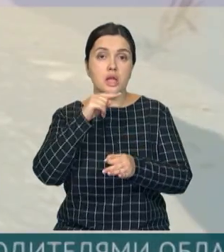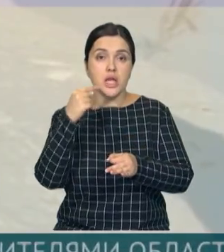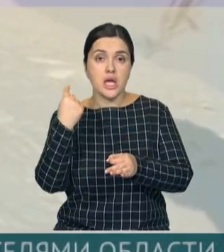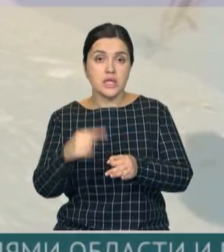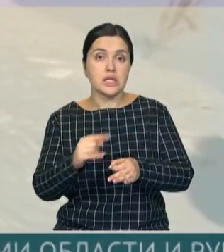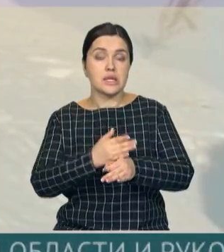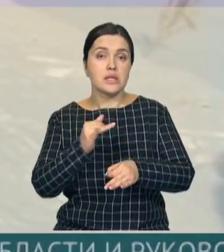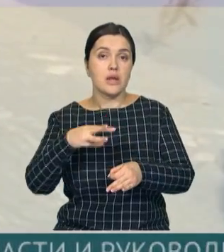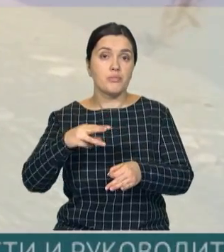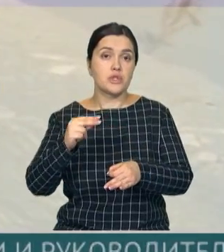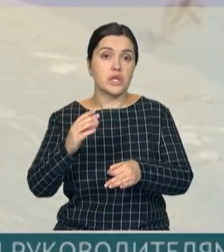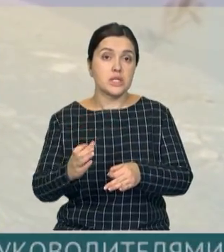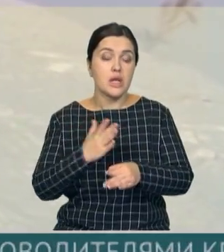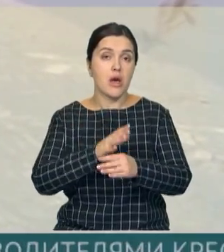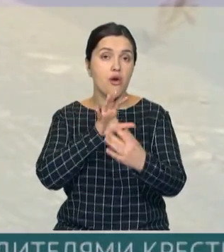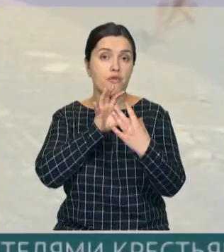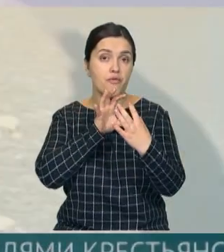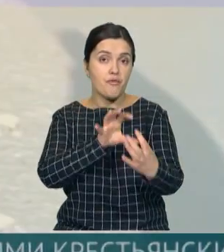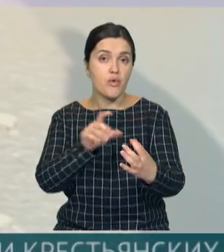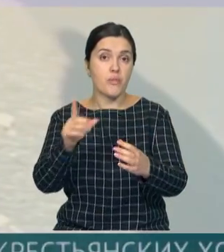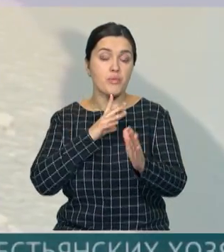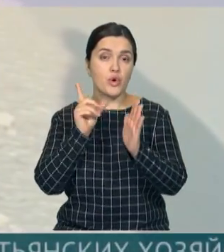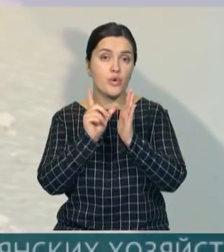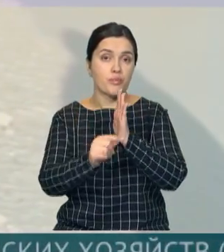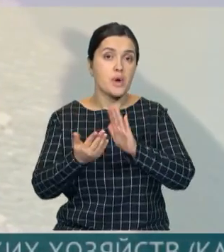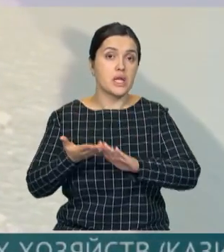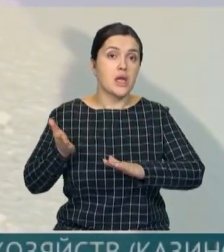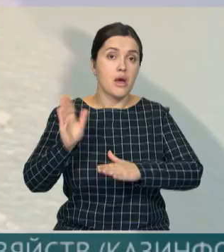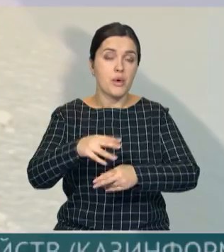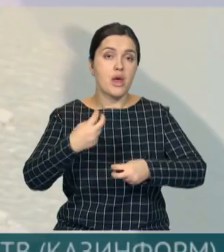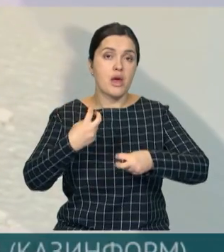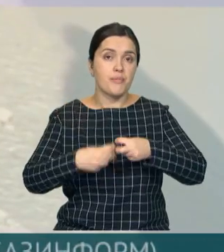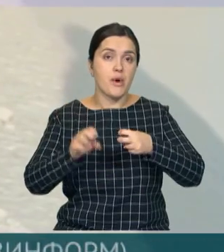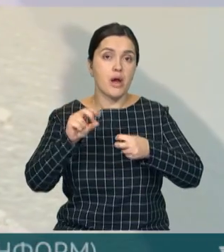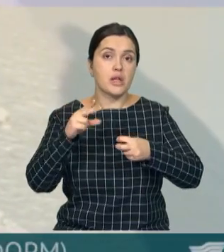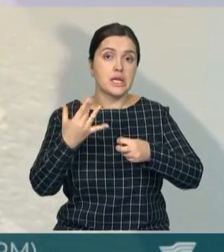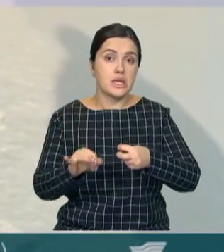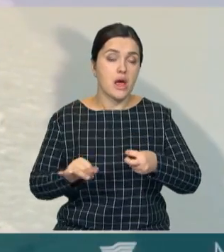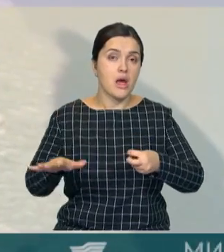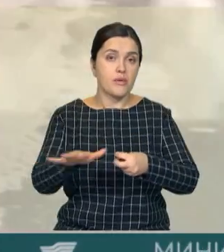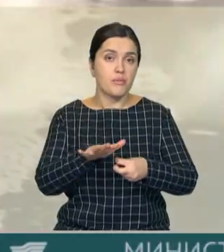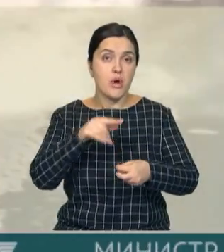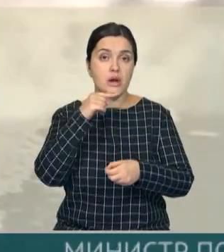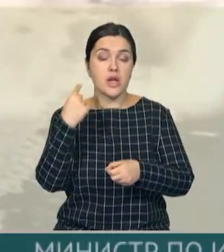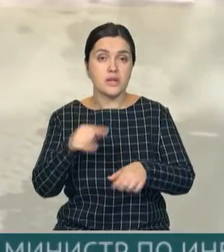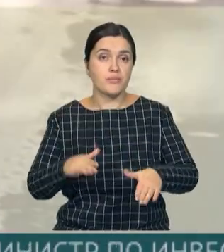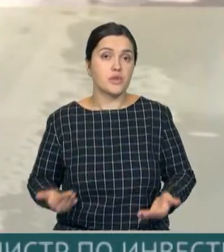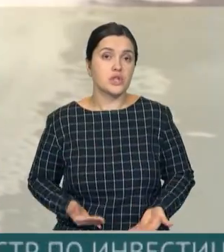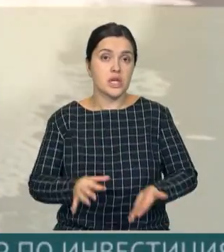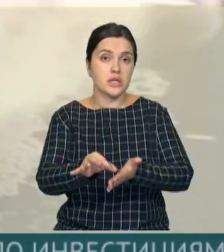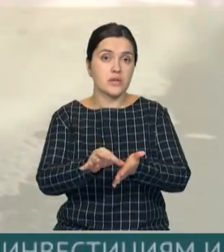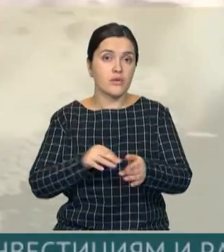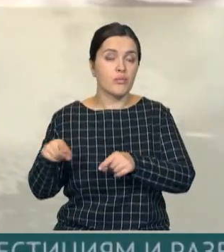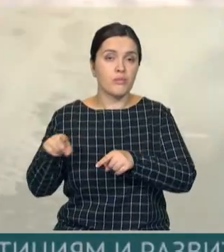Российской Федерации и силы МЧС. Автобус, на котором ехали ребята домой, сломался в Алтайском крае России. Местные жители сразу